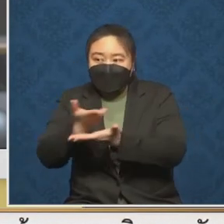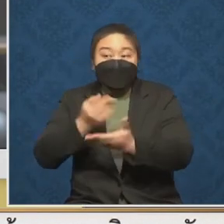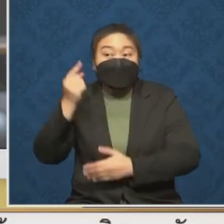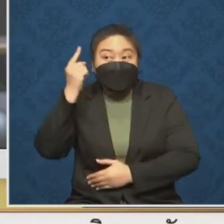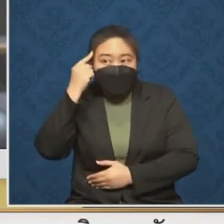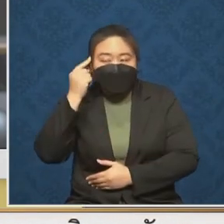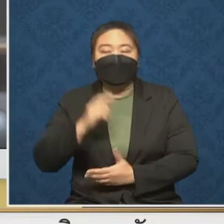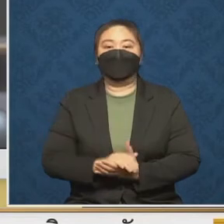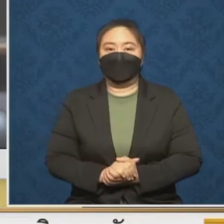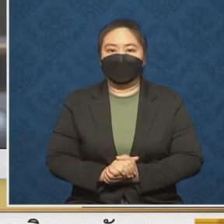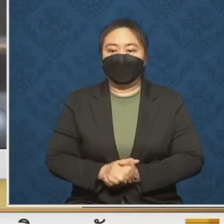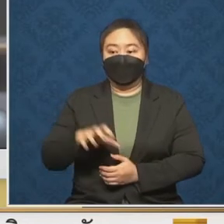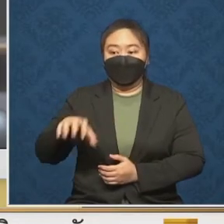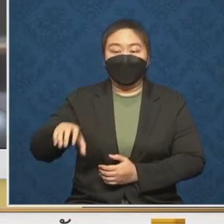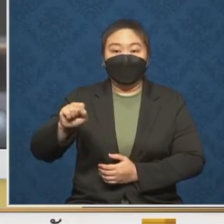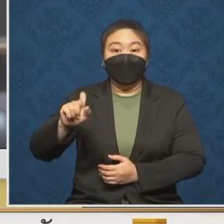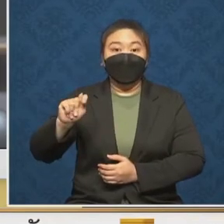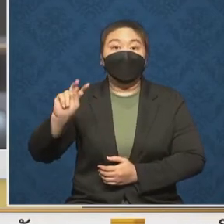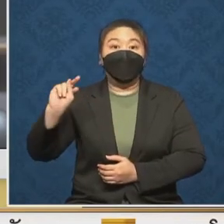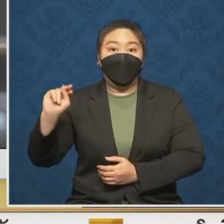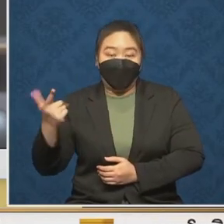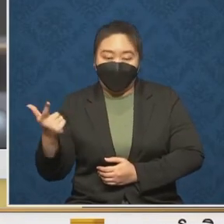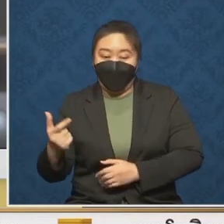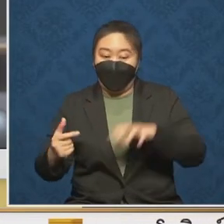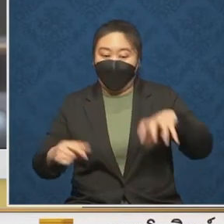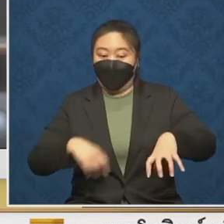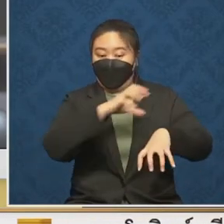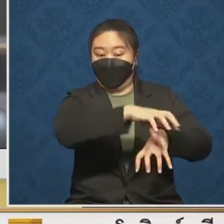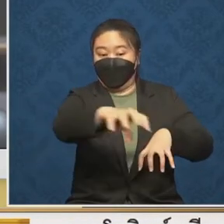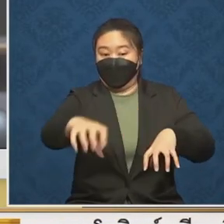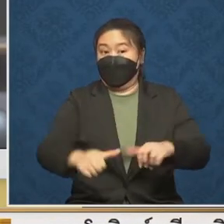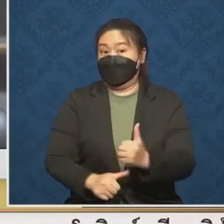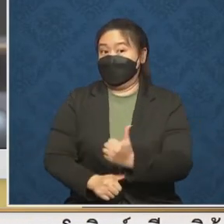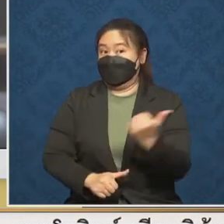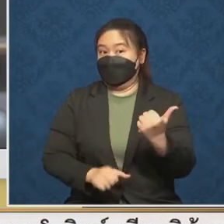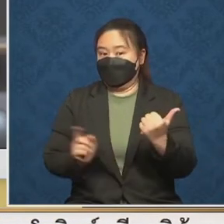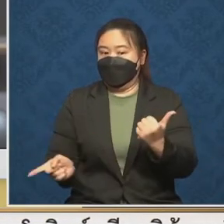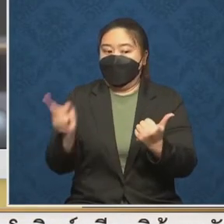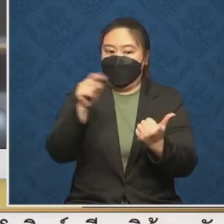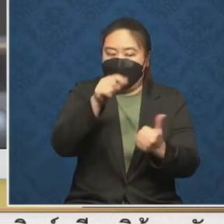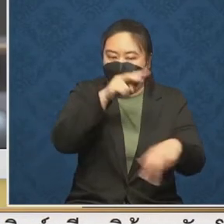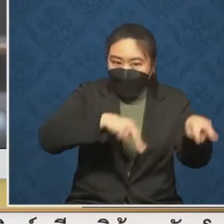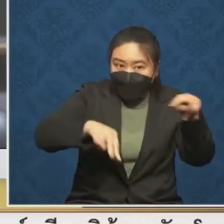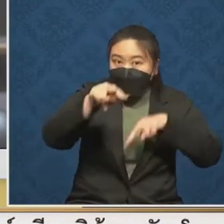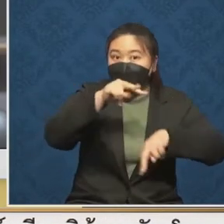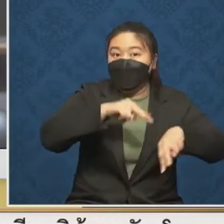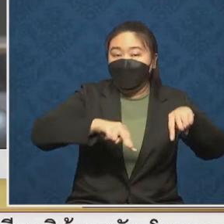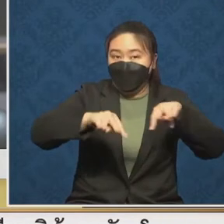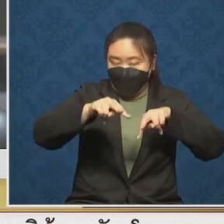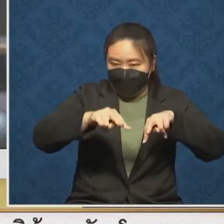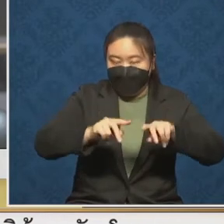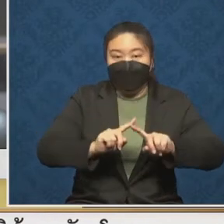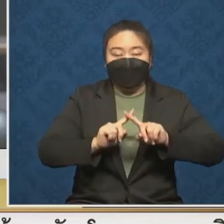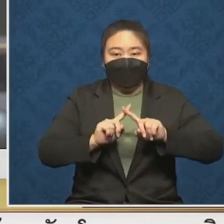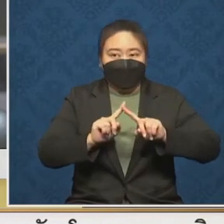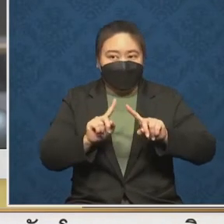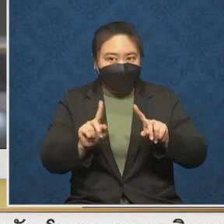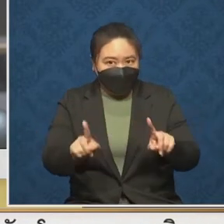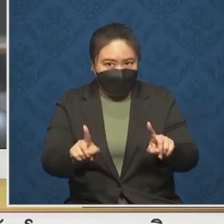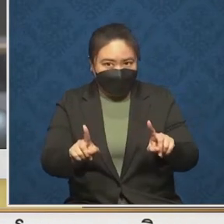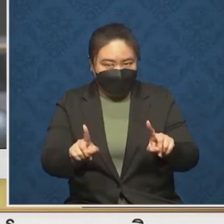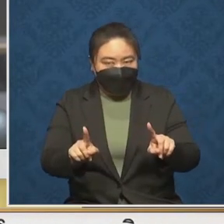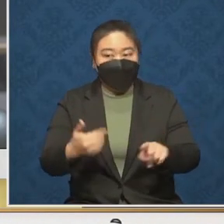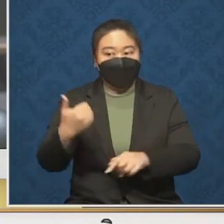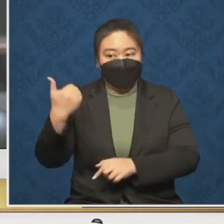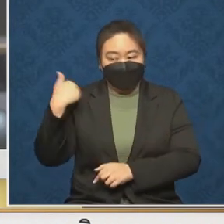เนี่ยไปตรวจผู้อื่นแต่ว่าเราได้จัดระบบทวงดุลก็คือให้กรมบั